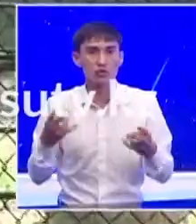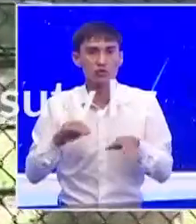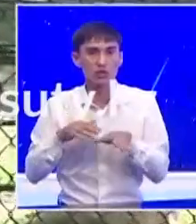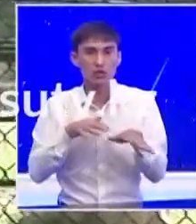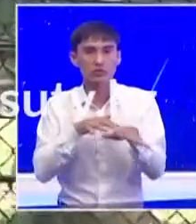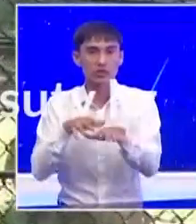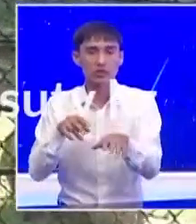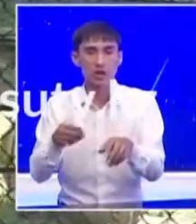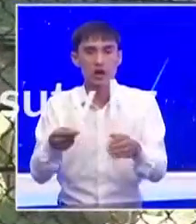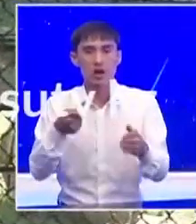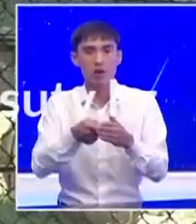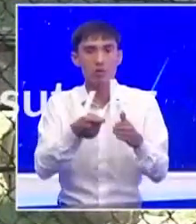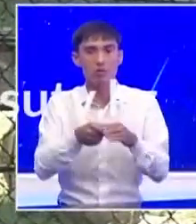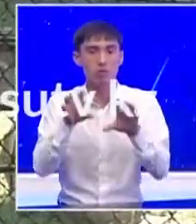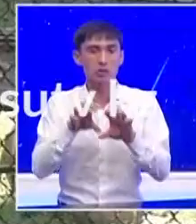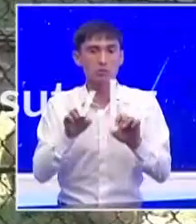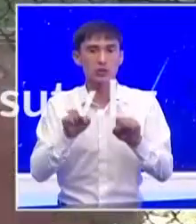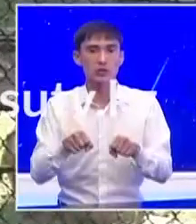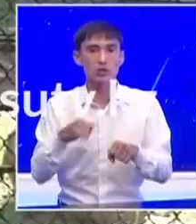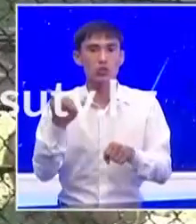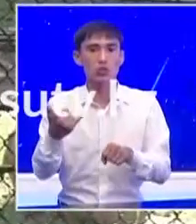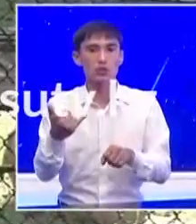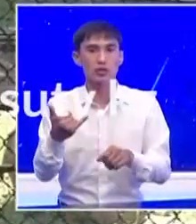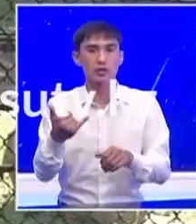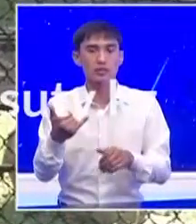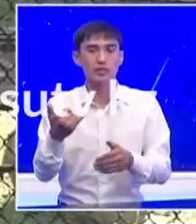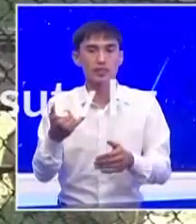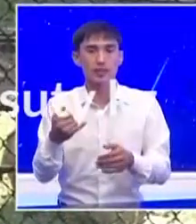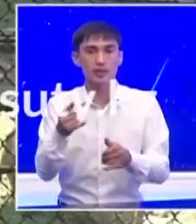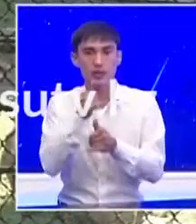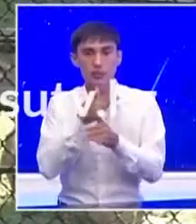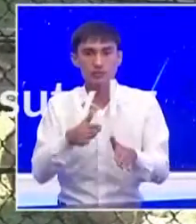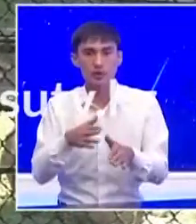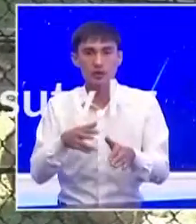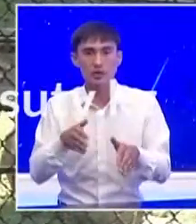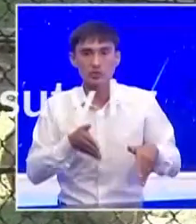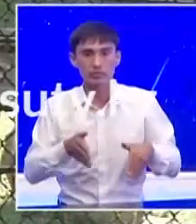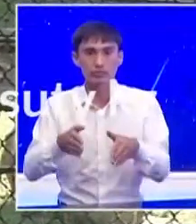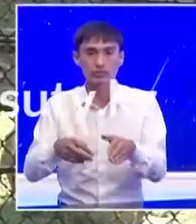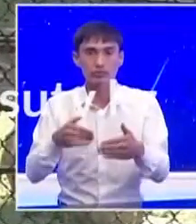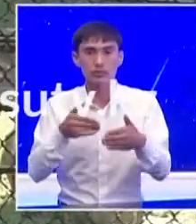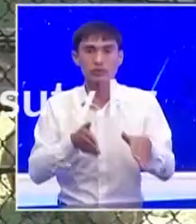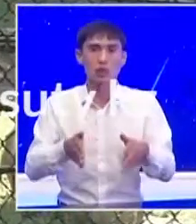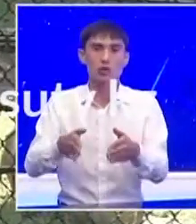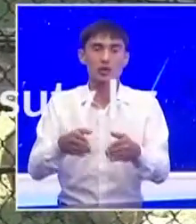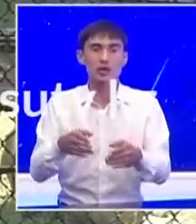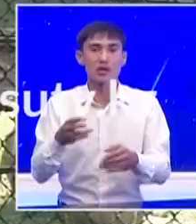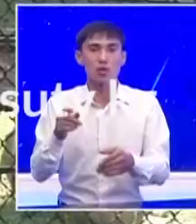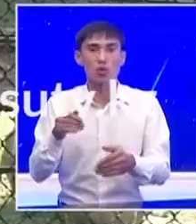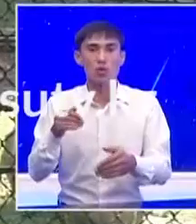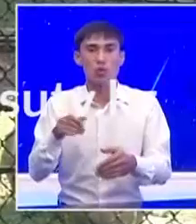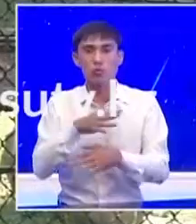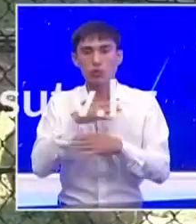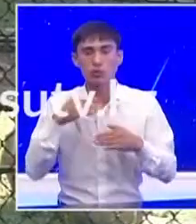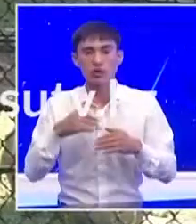кочевать, и кормовая база, если позволяет, а у них не позволяют вот эти трассы, все преграды. А некоторые животные убегают